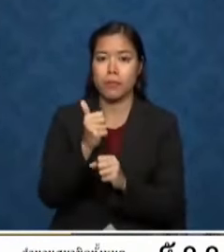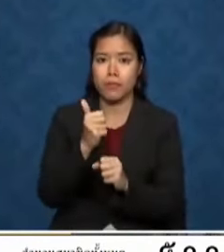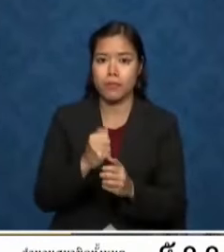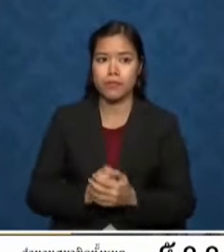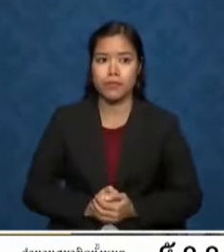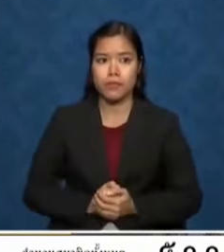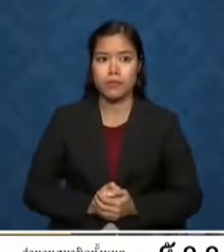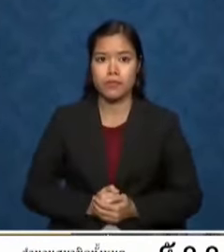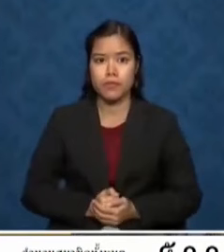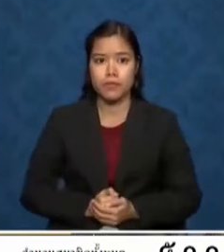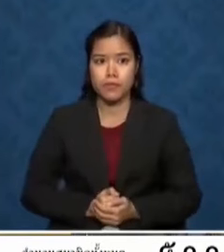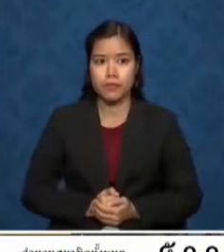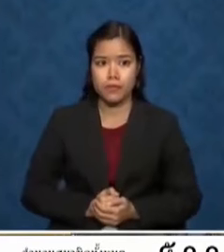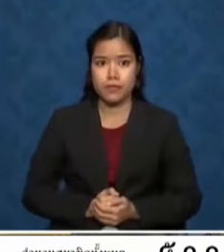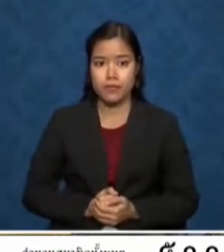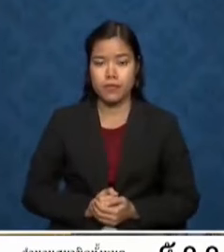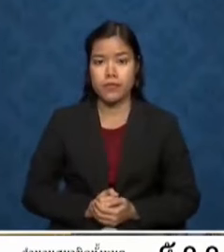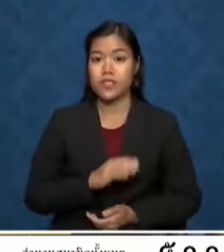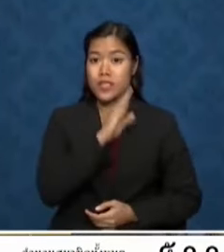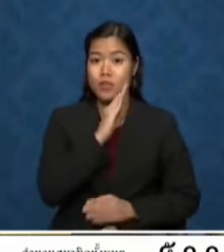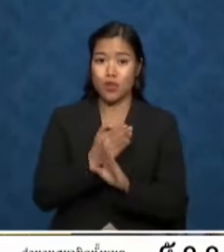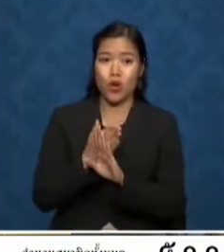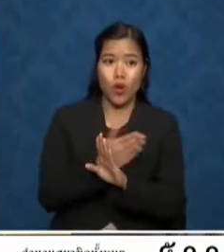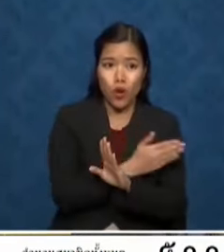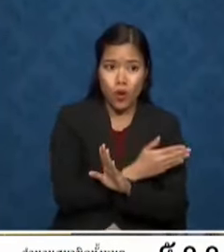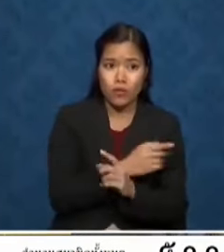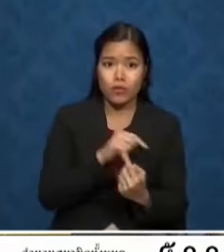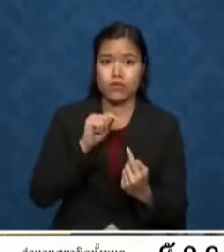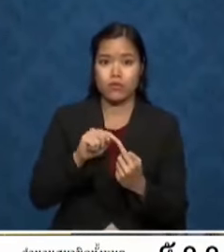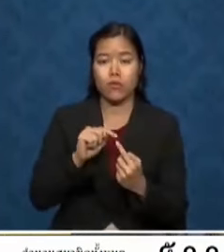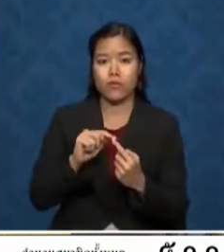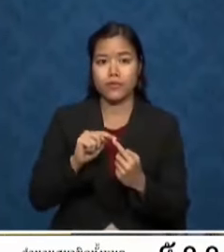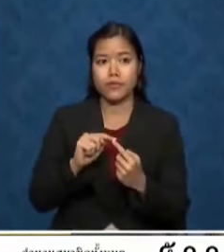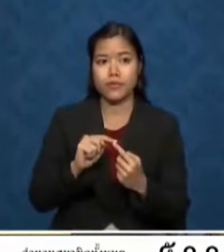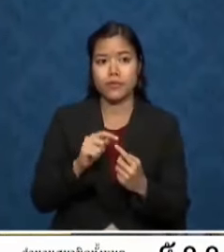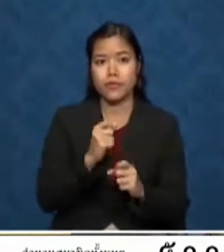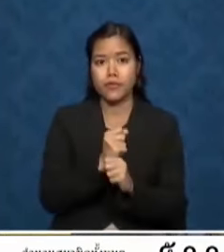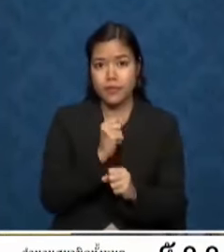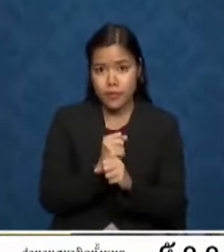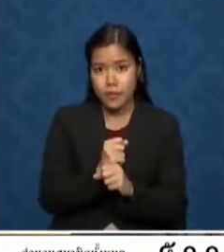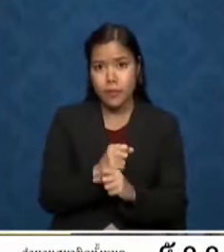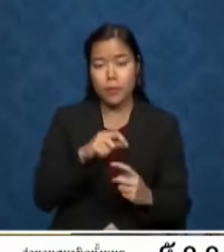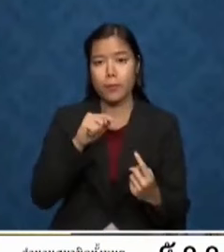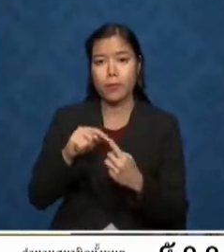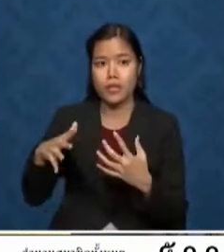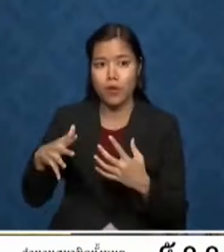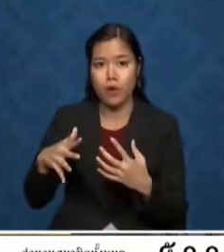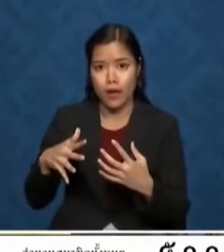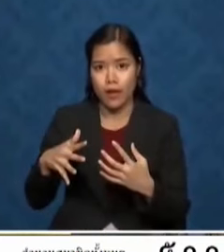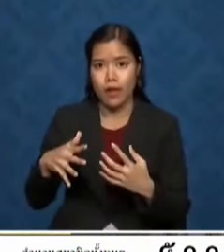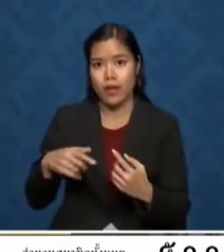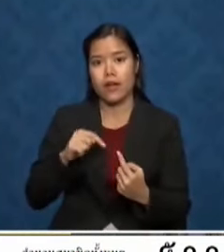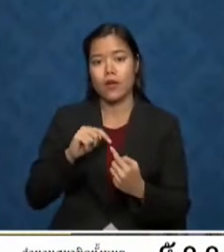ให้ความไร้วาระนะครับของรัฐบาลเนี่ยมันเป็นภาพที่สร้างความเชื่อมั่นให้กับพี่น้องประชาชน